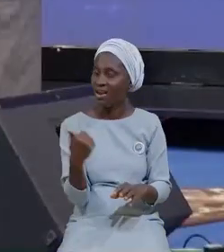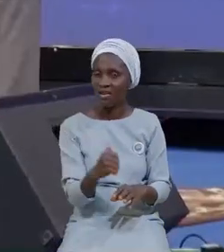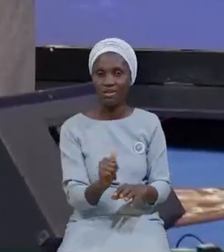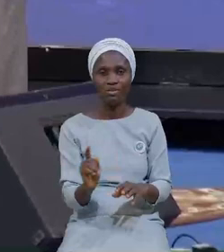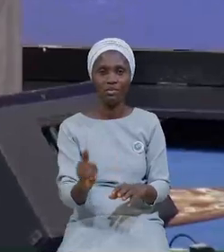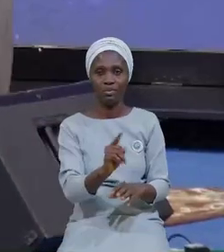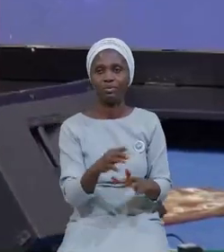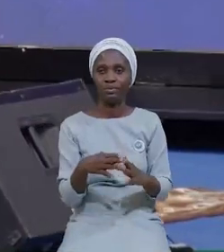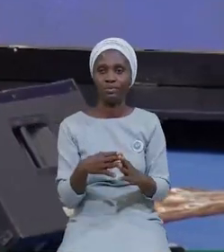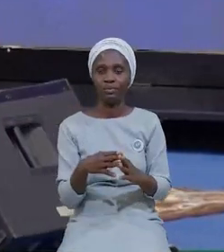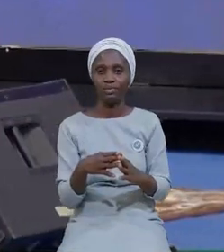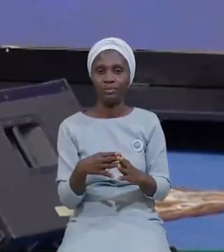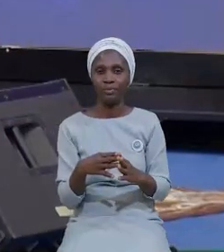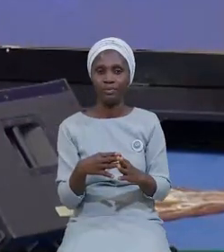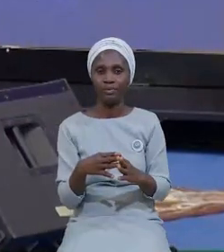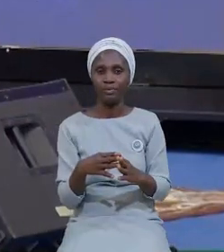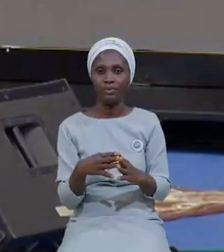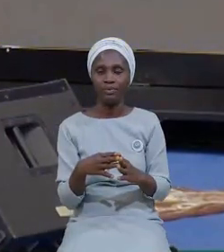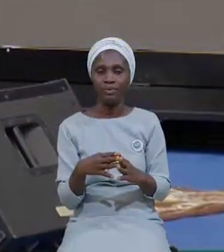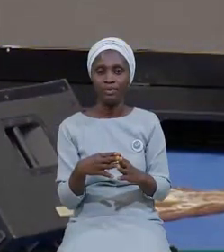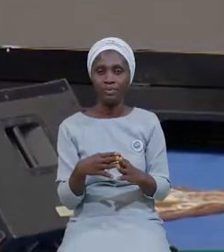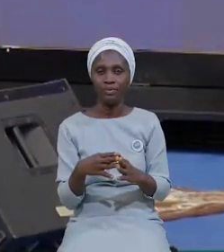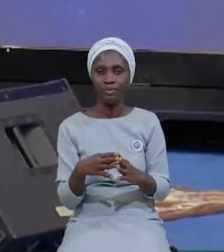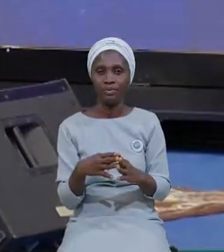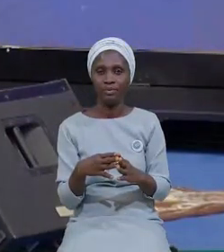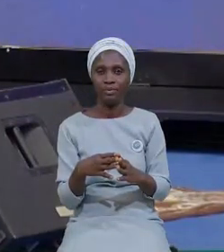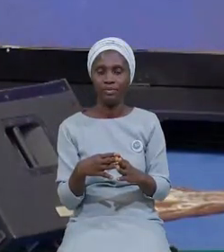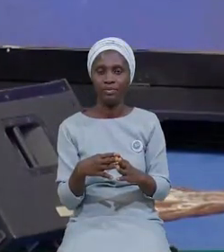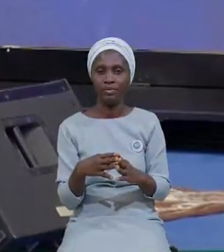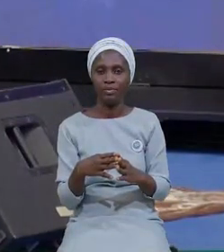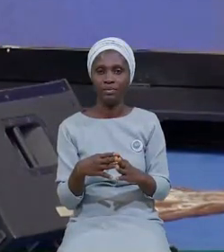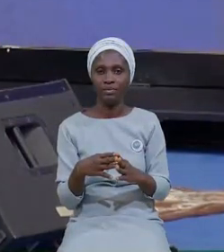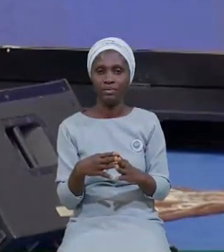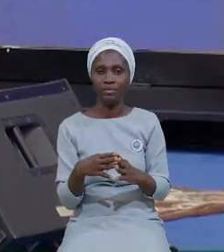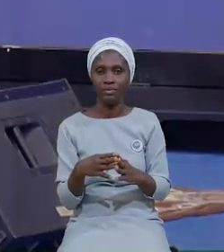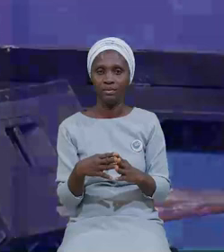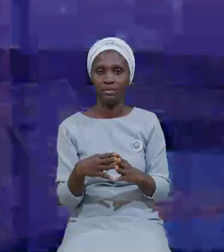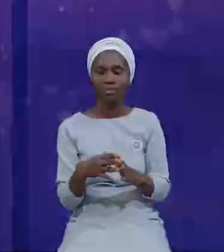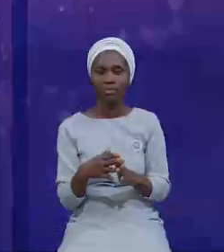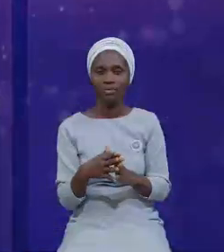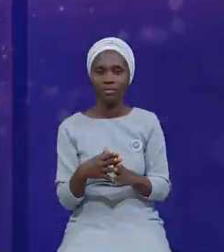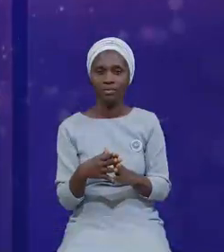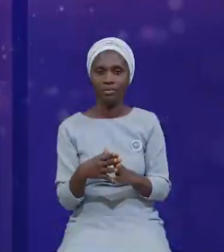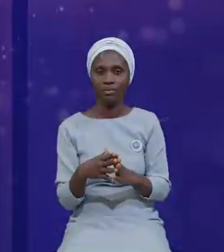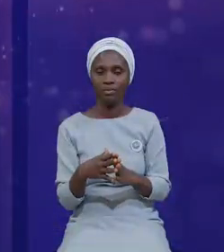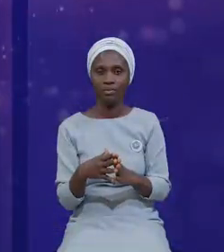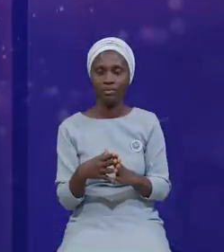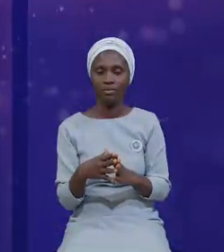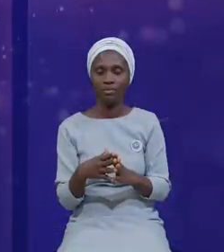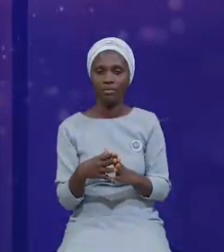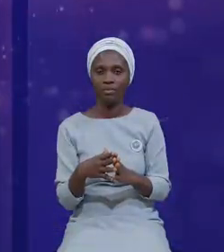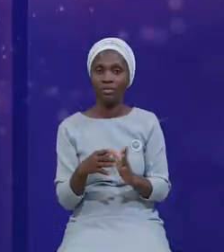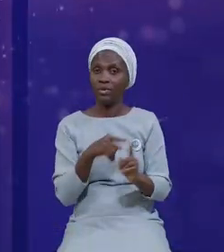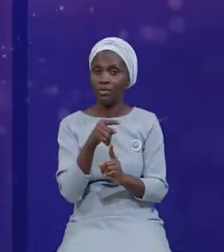quiconque quelle que soit la personne tout ce que tu lieras sur la terre